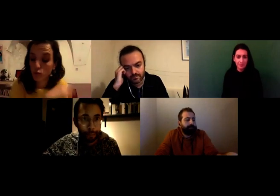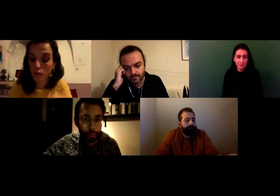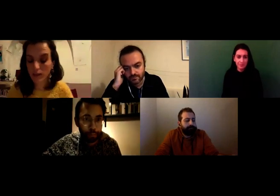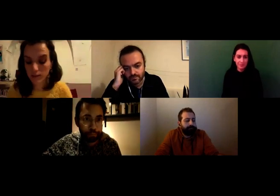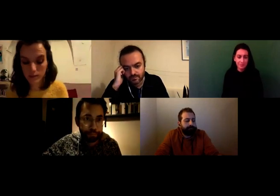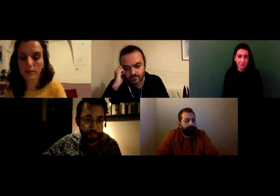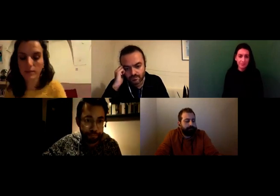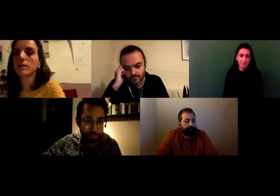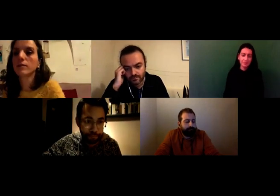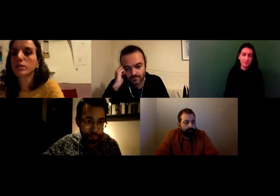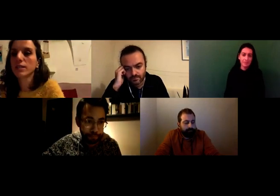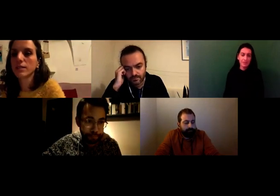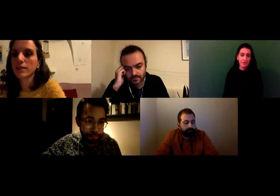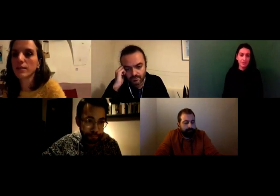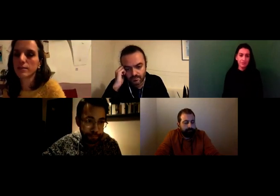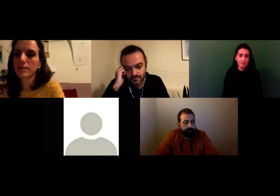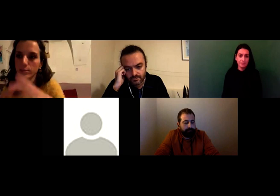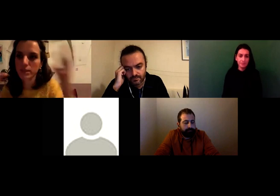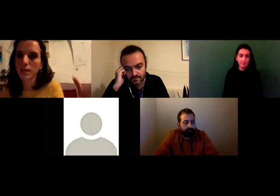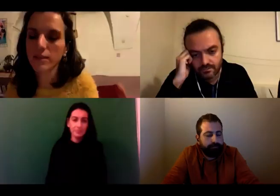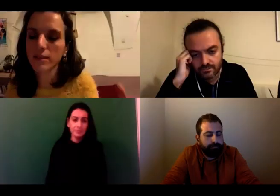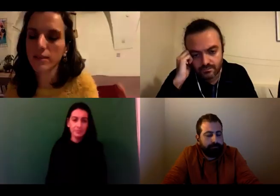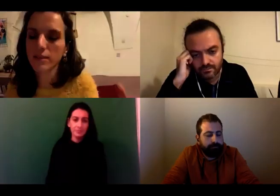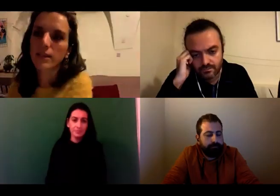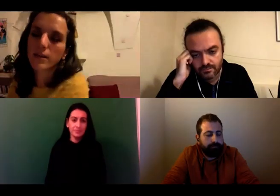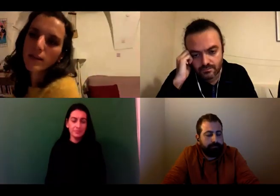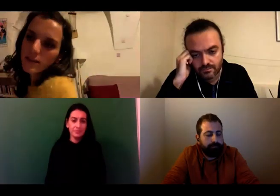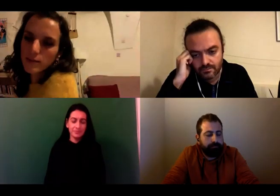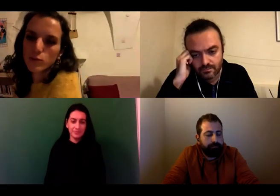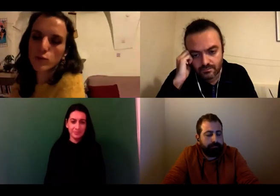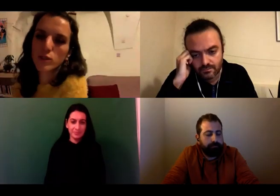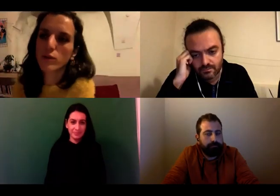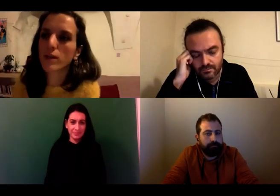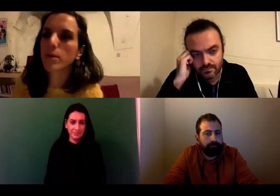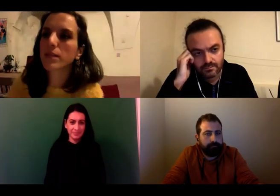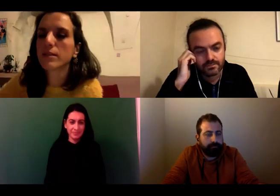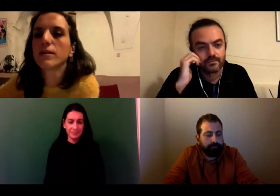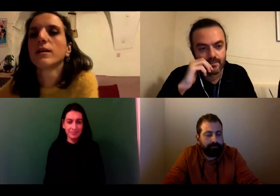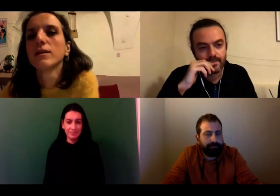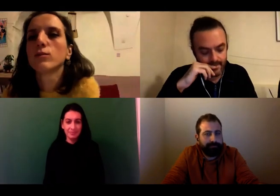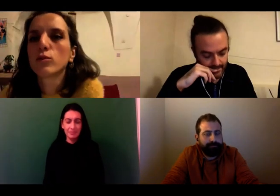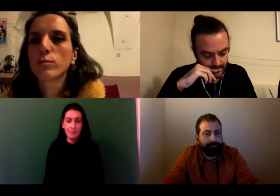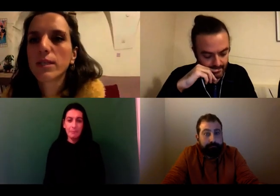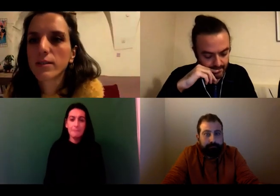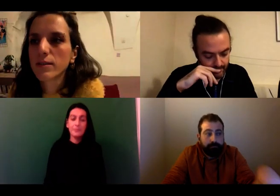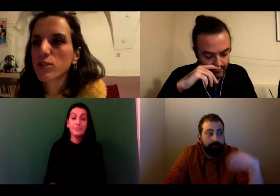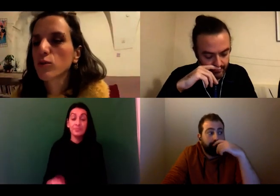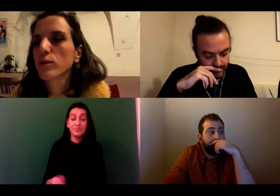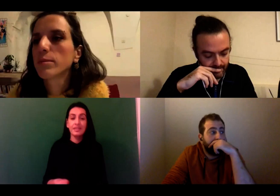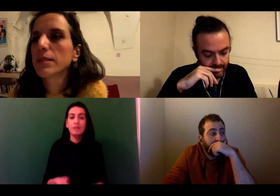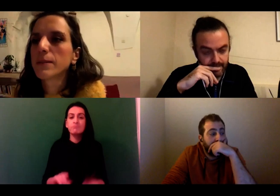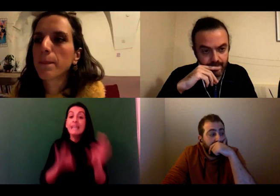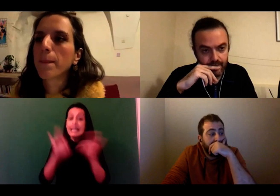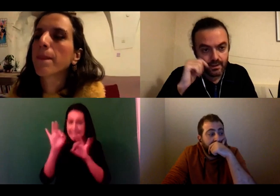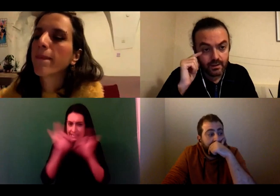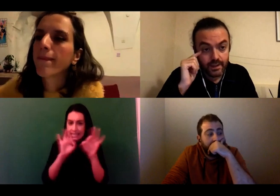sonuç odaklı bir şey değil de tasarımın kendisini de yine o süreç olarak belki düşünmek açıcı